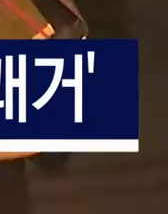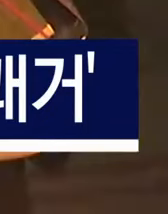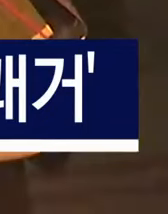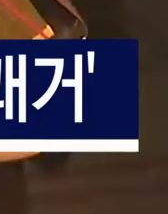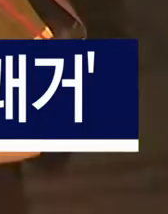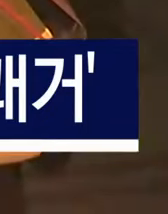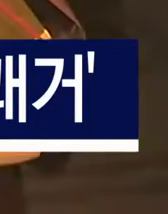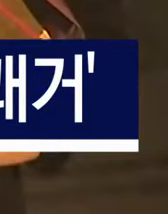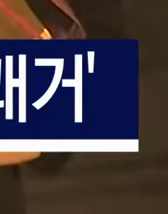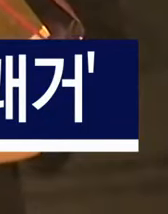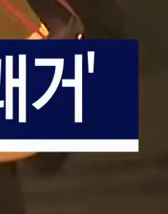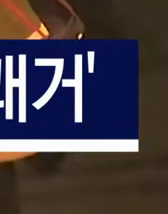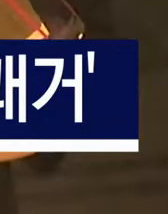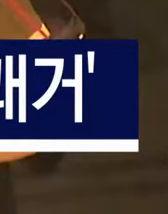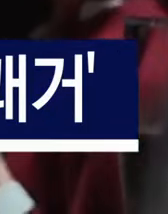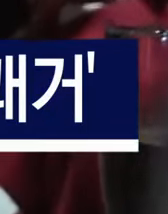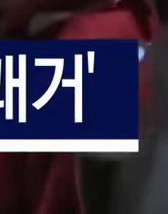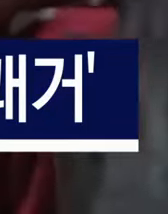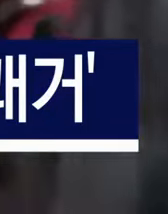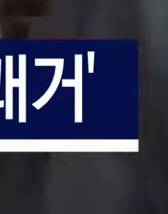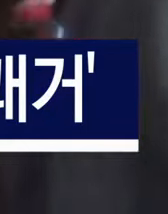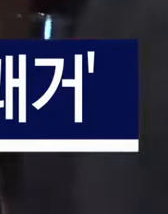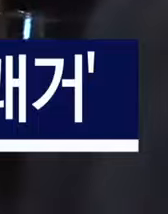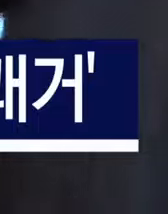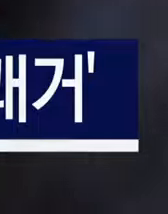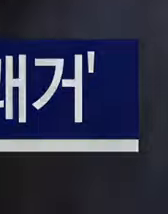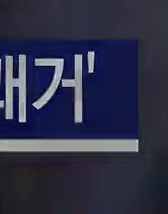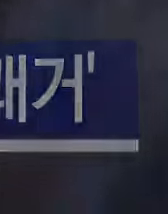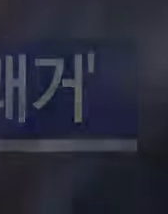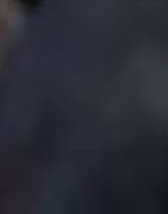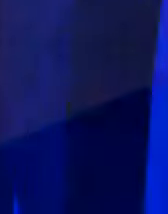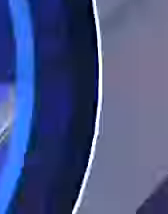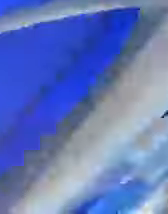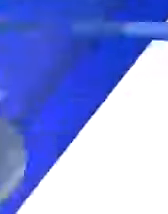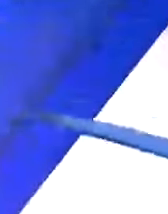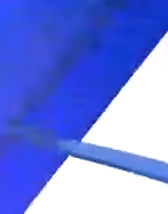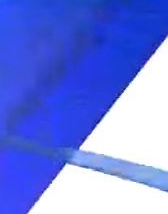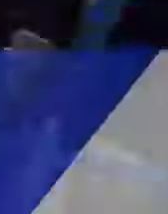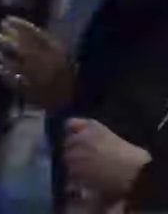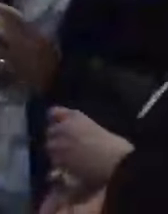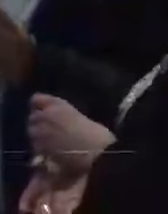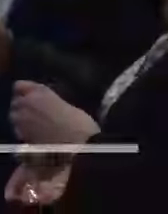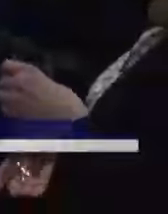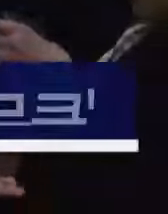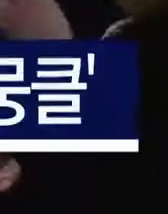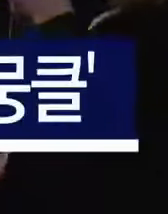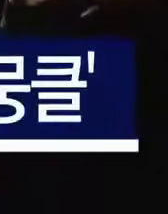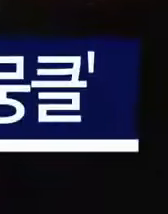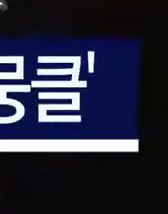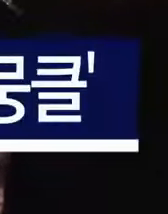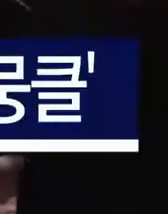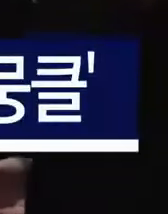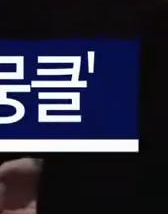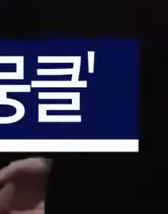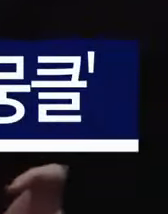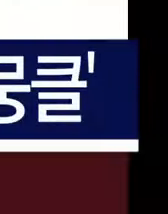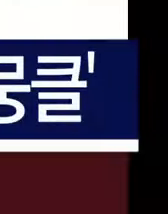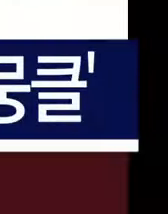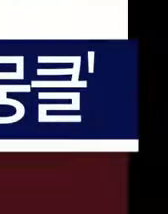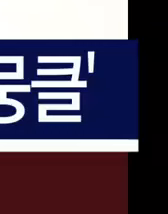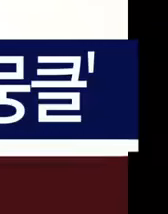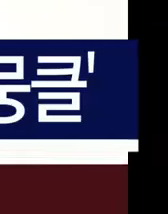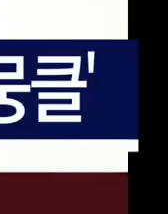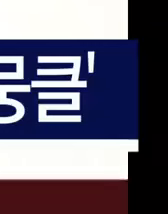작는 아시아 여성 최초로 노벨상을 목에 걸었습니다 한 노벨